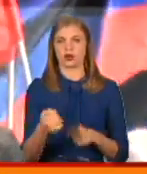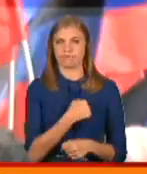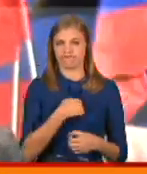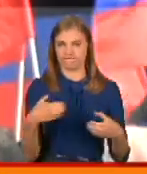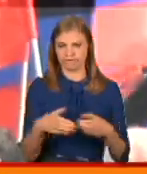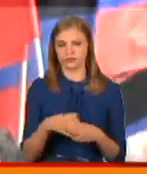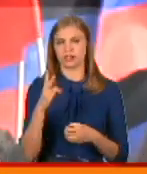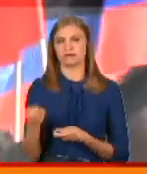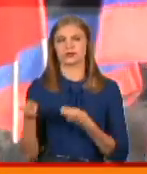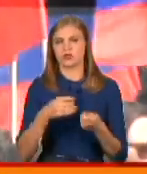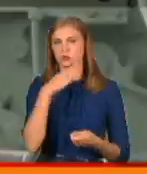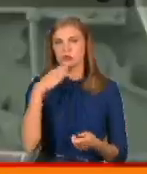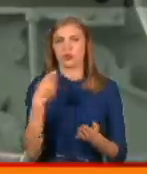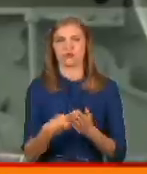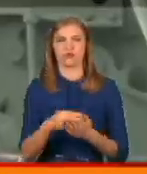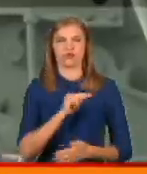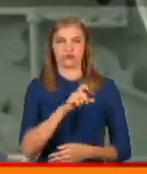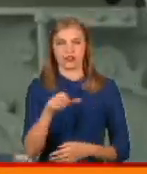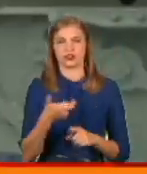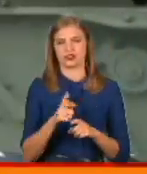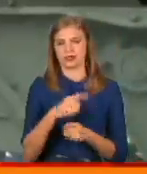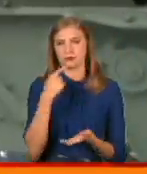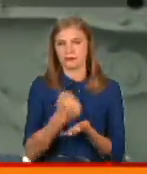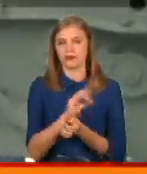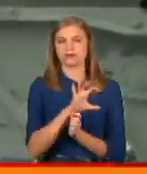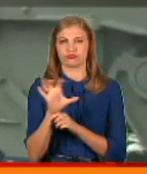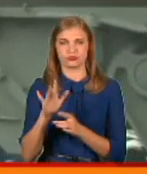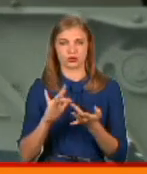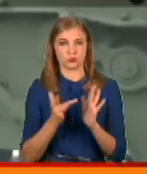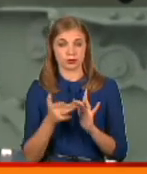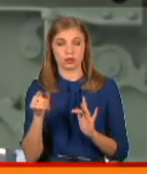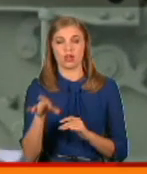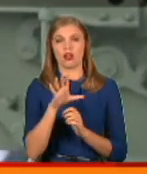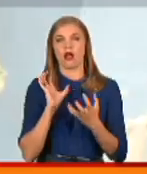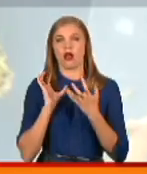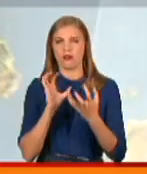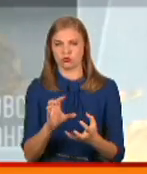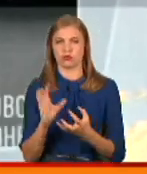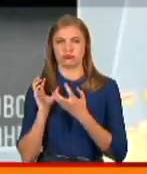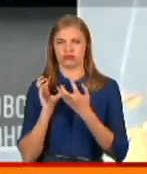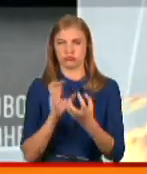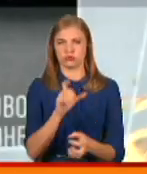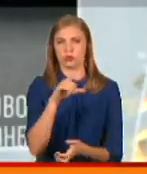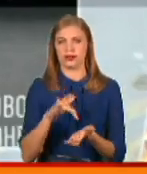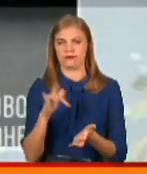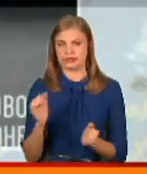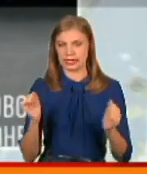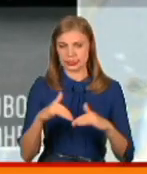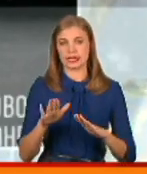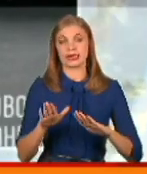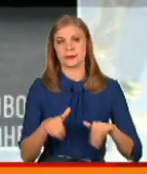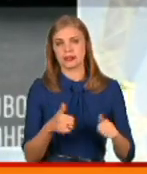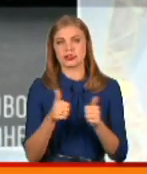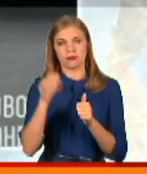бойовиків, на захід звезли тисячі бюджетників. Це підтверджують фотографії у соцмережах. Автобус організовано доправили людей у центр і потім